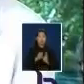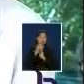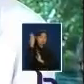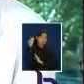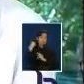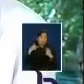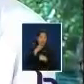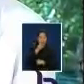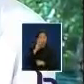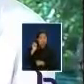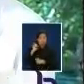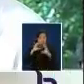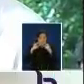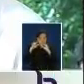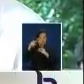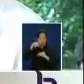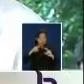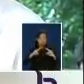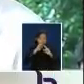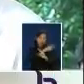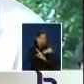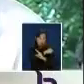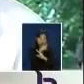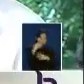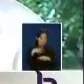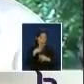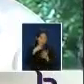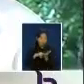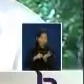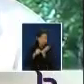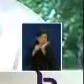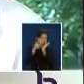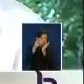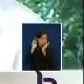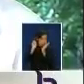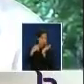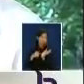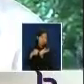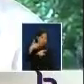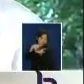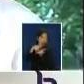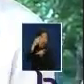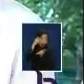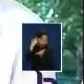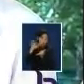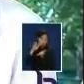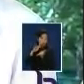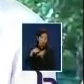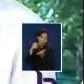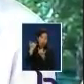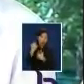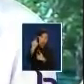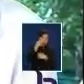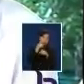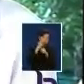นี่ยผมได้กระทรวงสาธารณสุขได้ทำเรื่องไปที่ครม.ก็โปรดทราบนะกรณีขอให้ท่านมีบัญชาใน